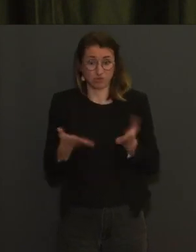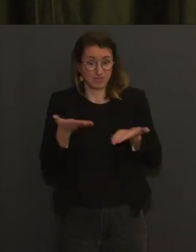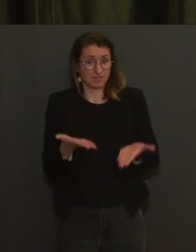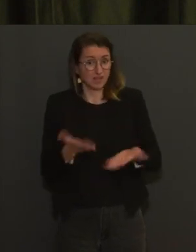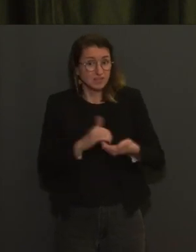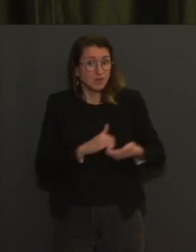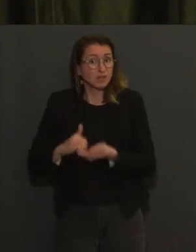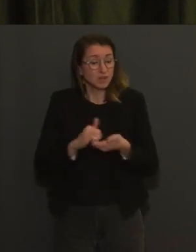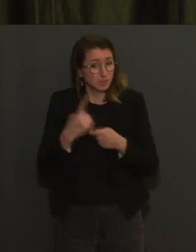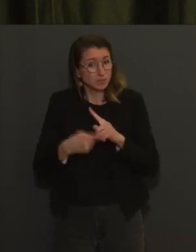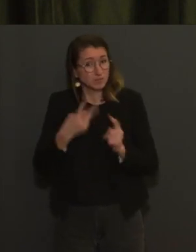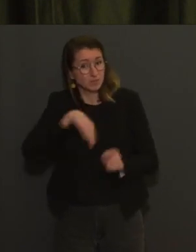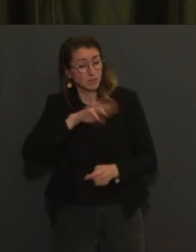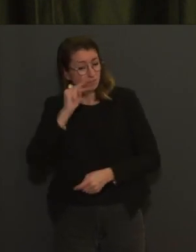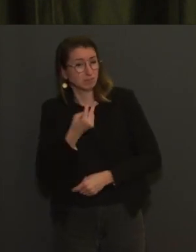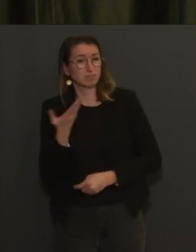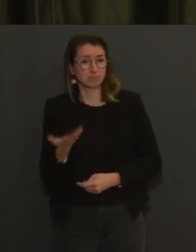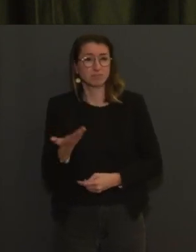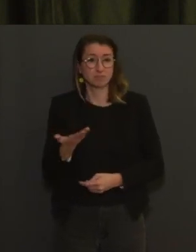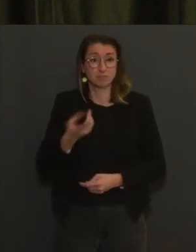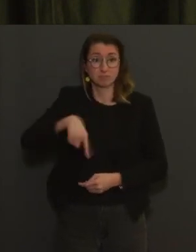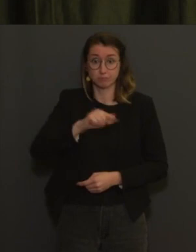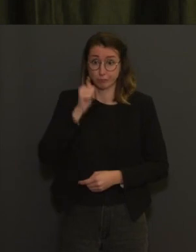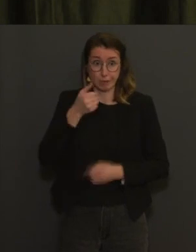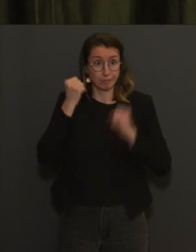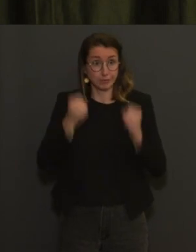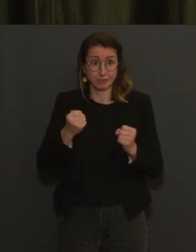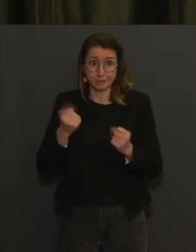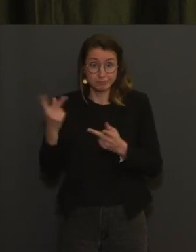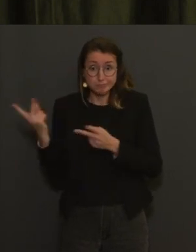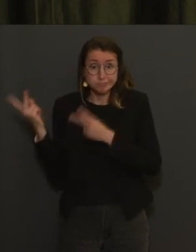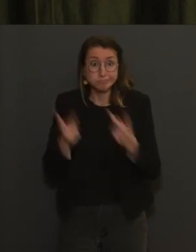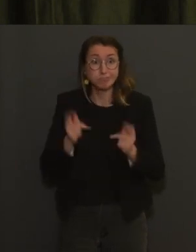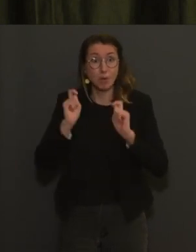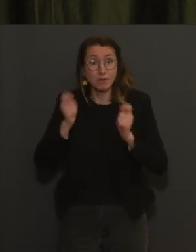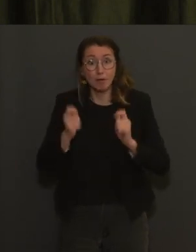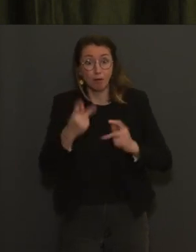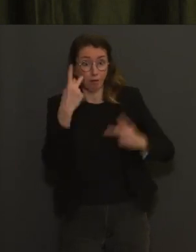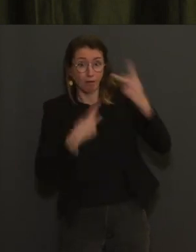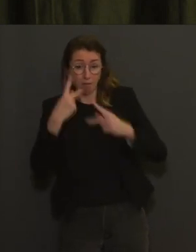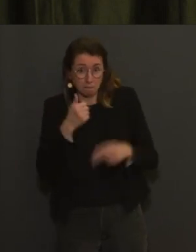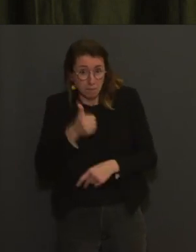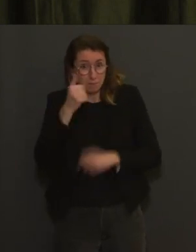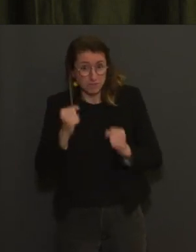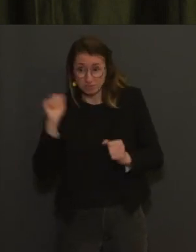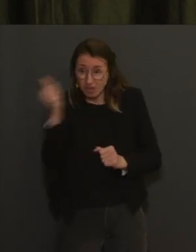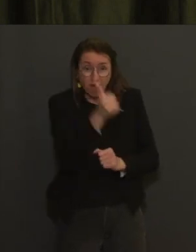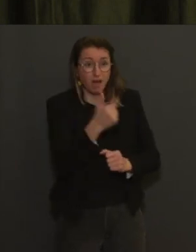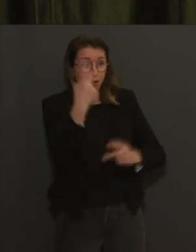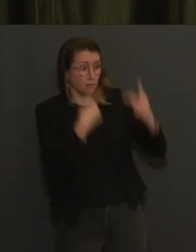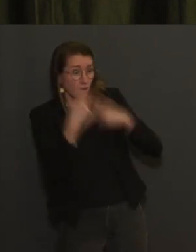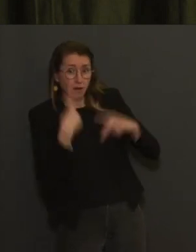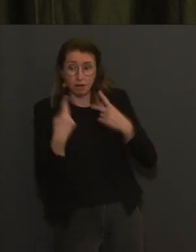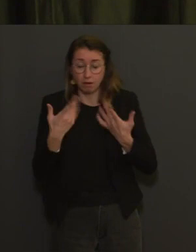Tout le monde, demain, peut avoir besoin d'un lit d'hôpital et du personnel attentionné pour prendre soin de lui ou d'elle. Votre